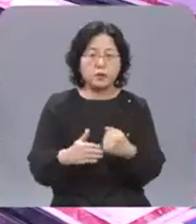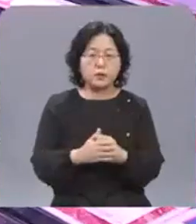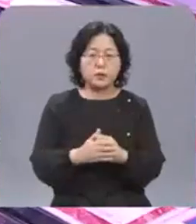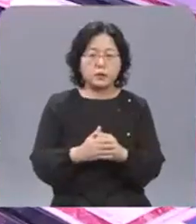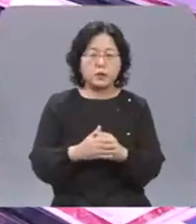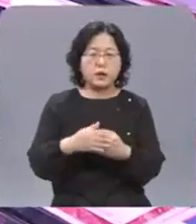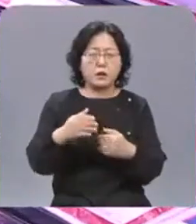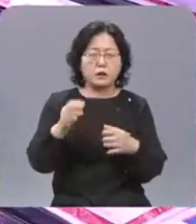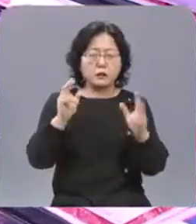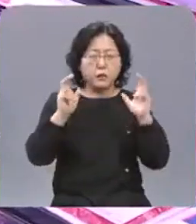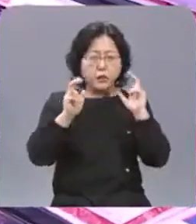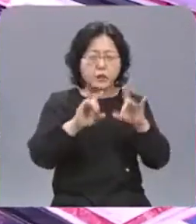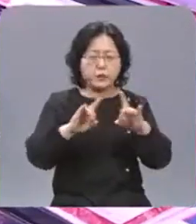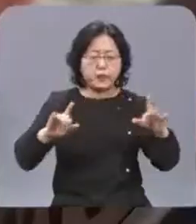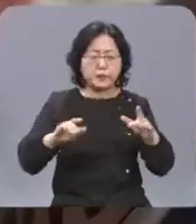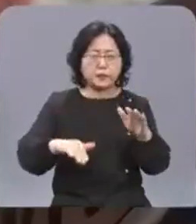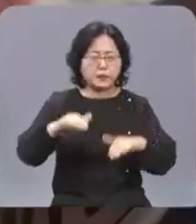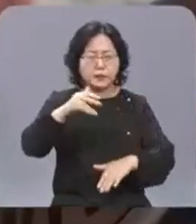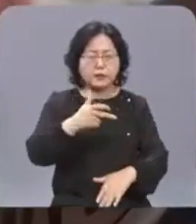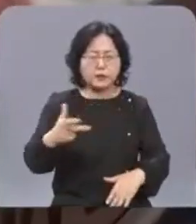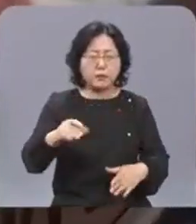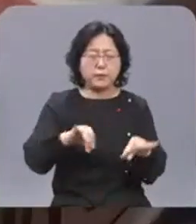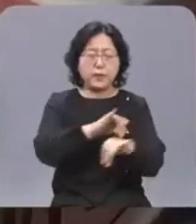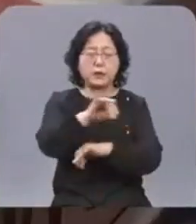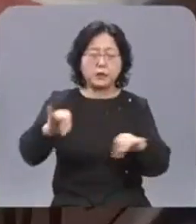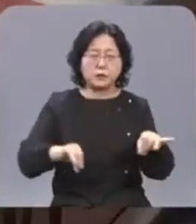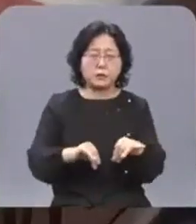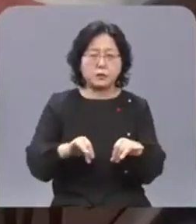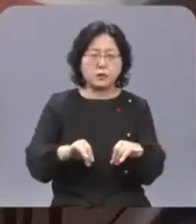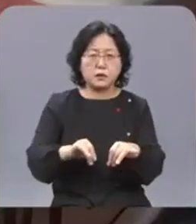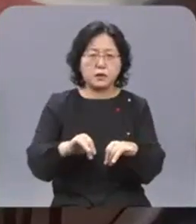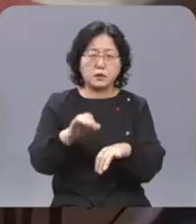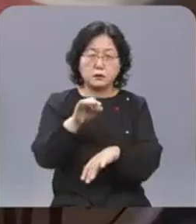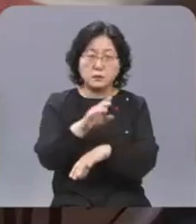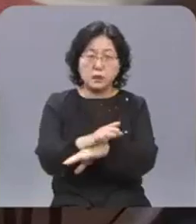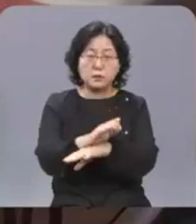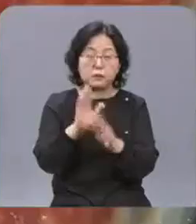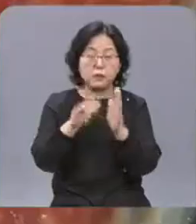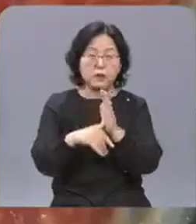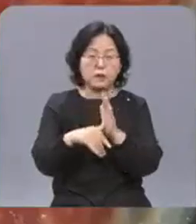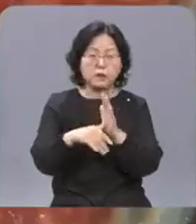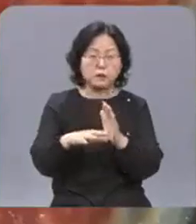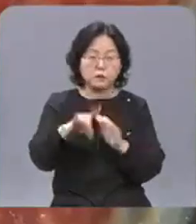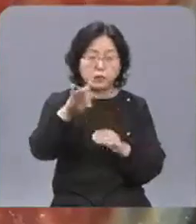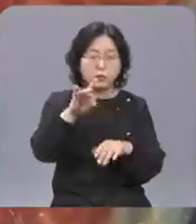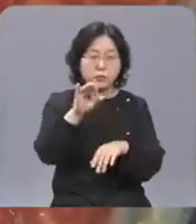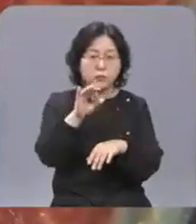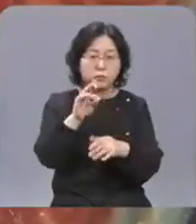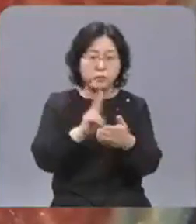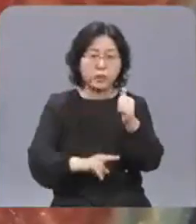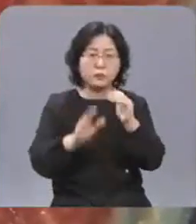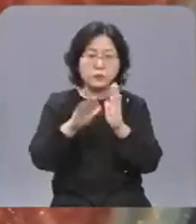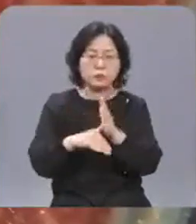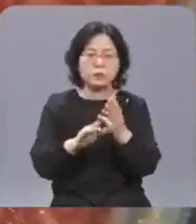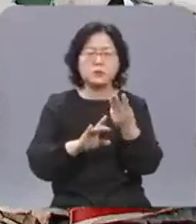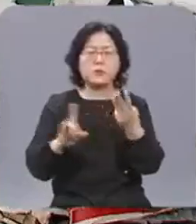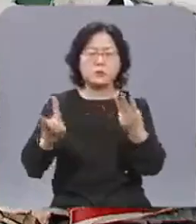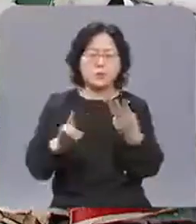이 또한 업태마다 차이가 나 백화점의 경우 소비자가가 속값의 3배를 넘기기도